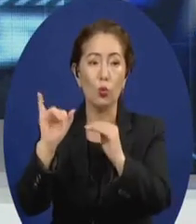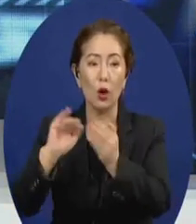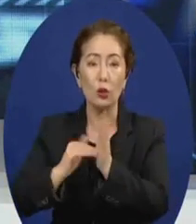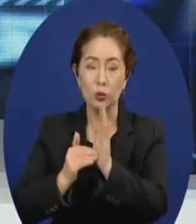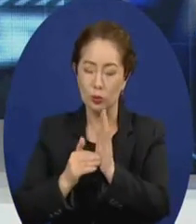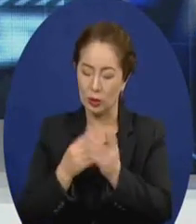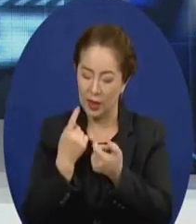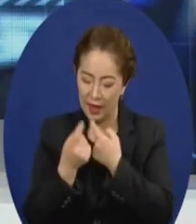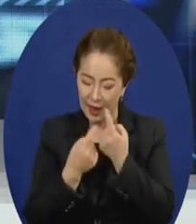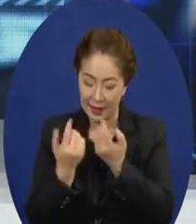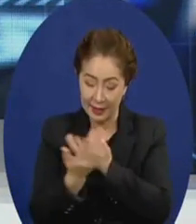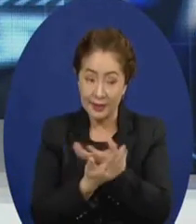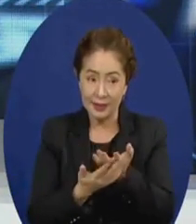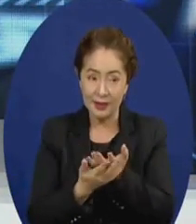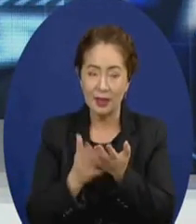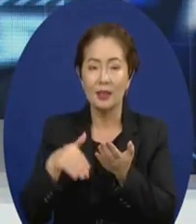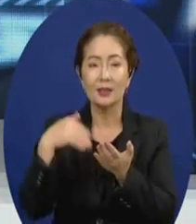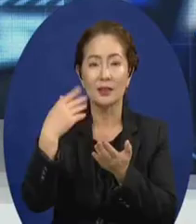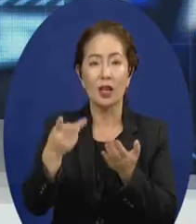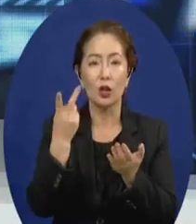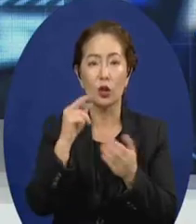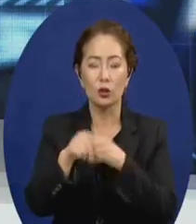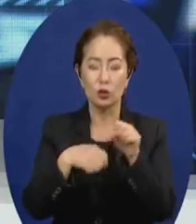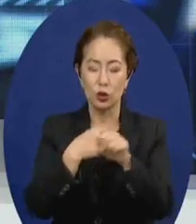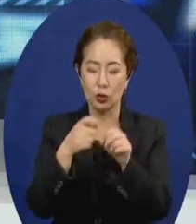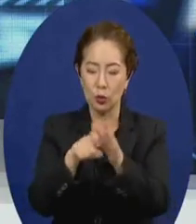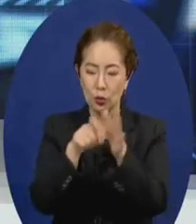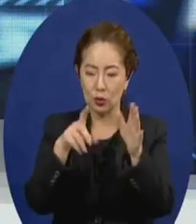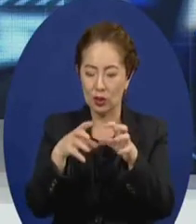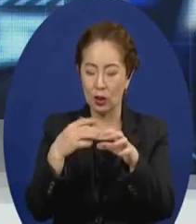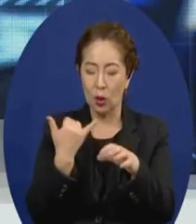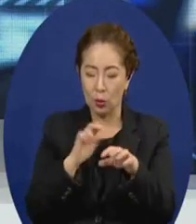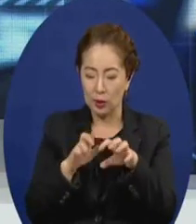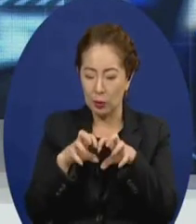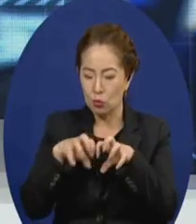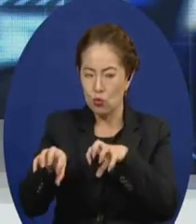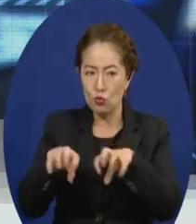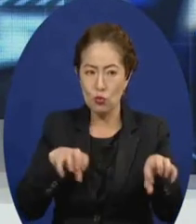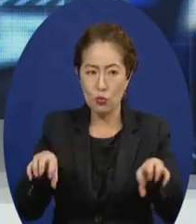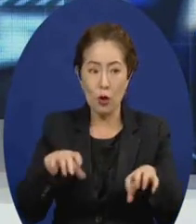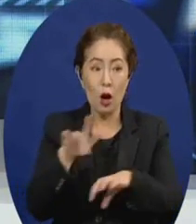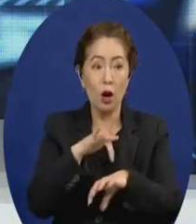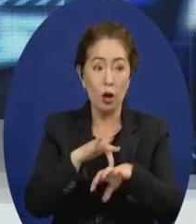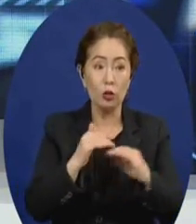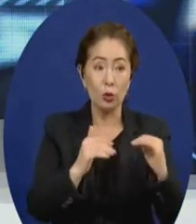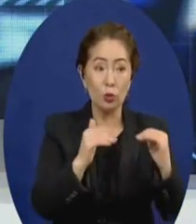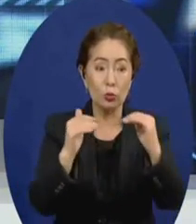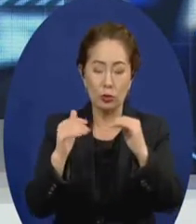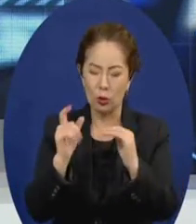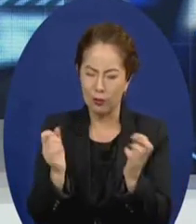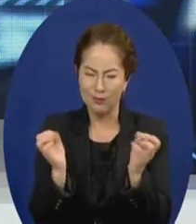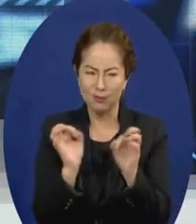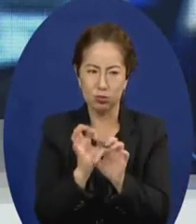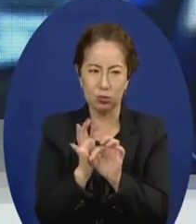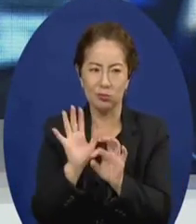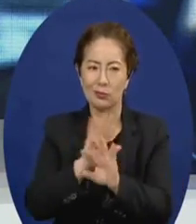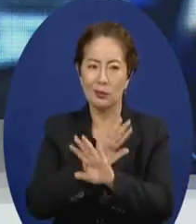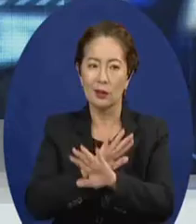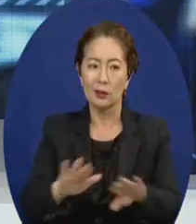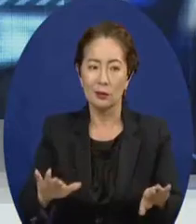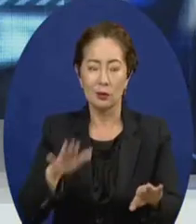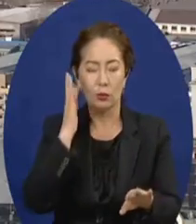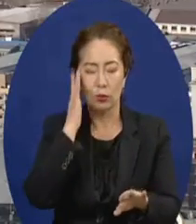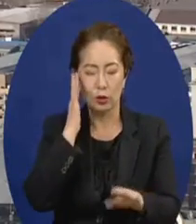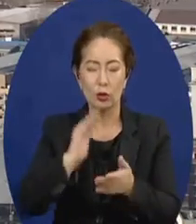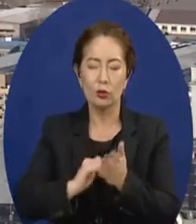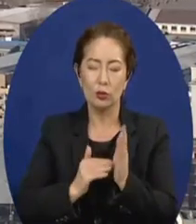хэлэлцлээ. Ирэх 20 жилд нийслэлийг тойрсон дагуул хотуудыг хөгжүүлж, хүн амын төвлөрлийг сааруулах бодлого төлөвлөсөн байна.